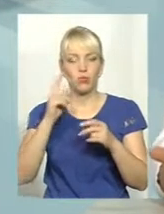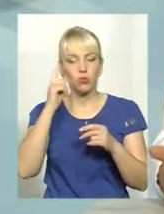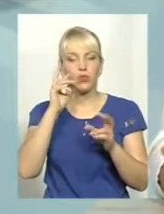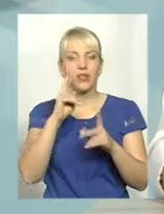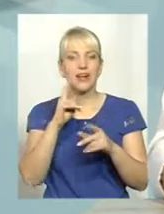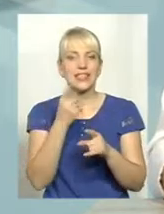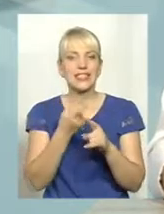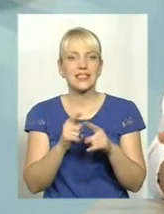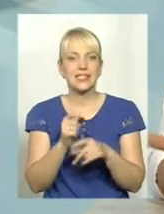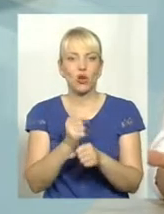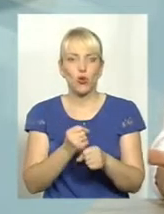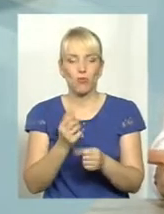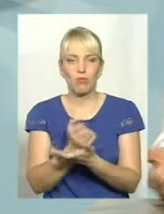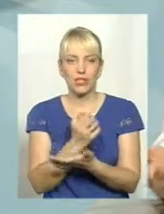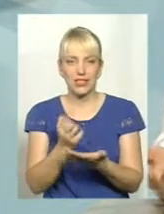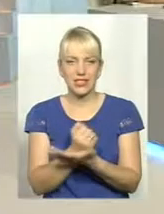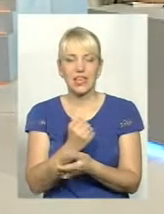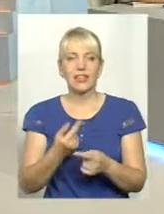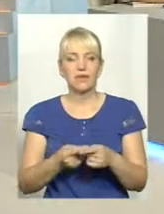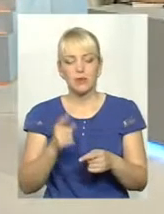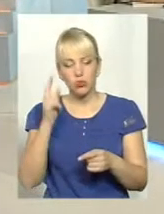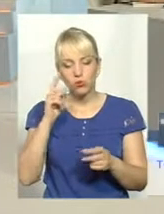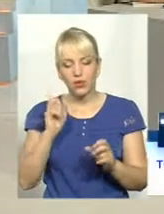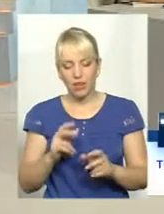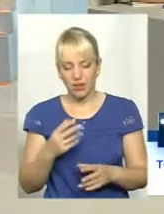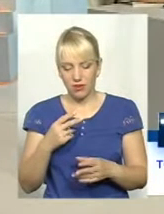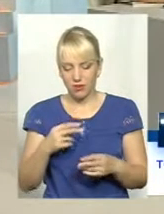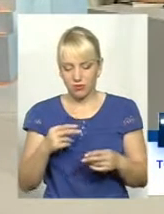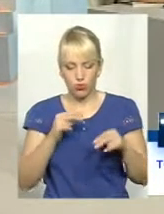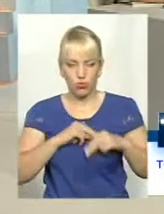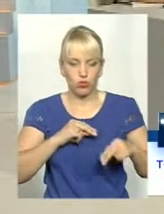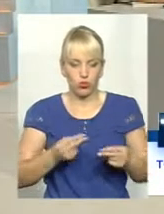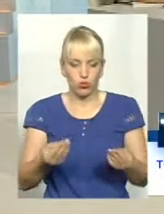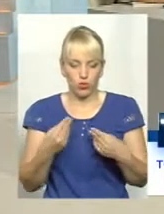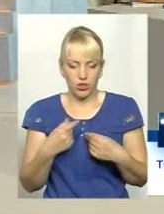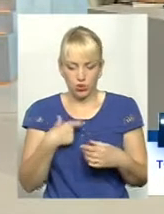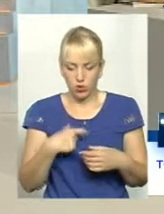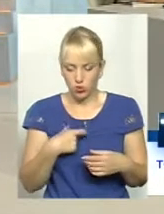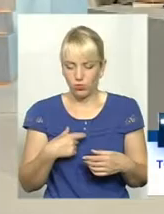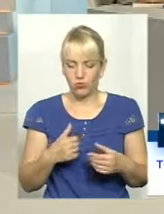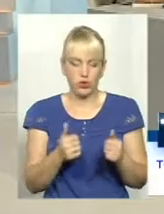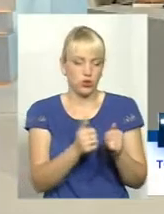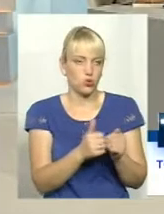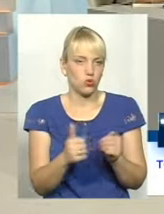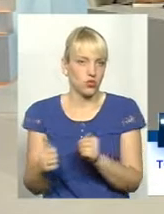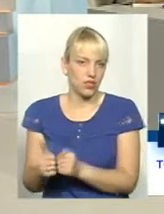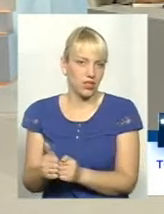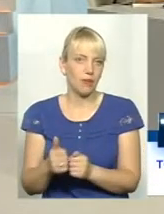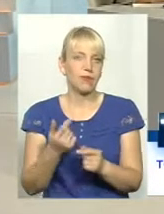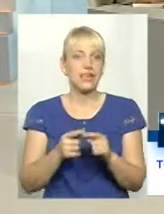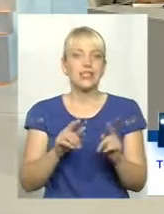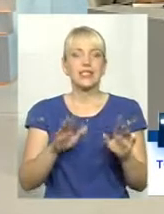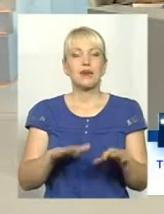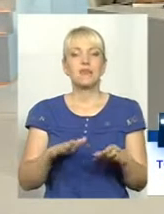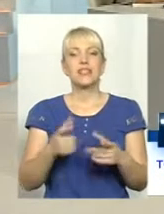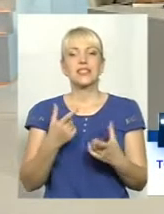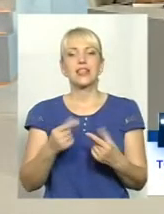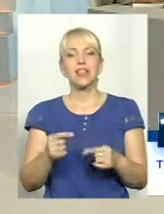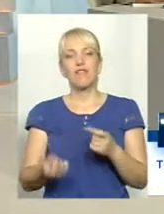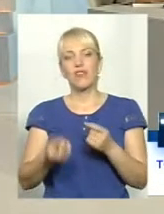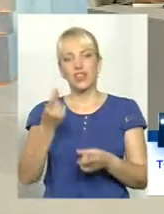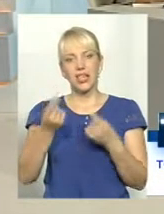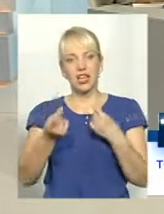кількох. Ну і так само у нас же ж є фермерські господарства. Тобто це ініціативні люди, які самі